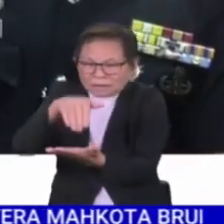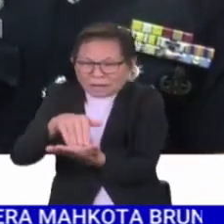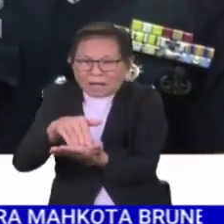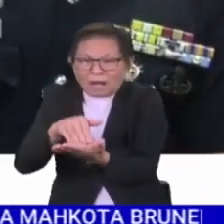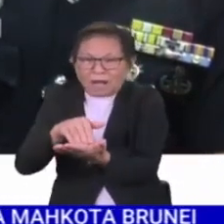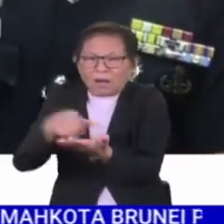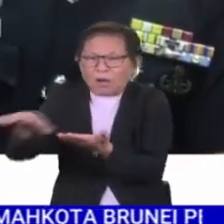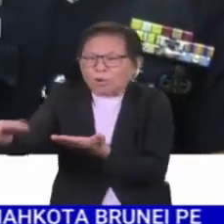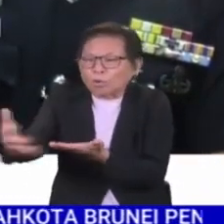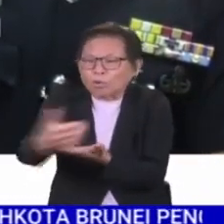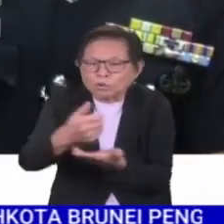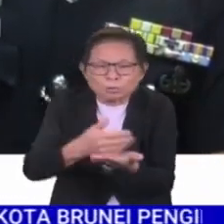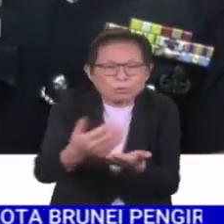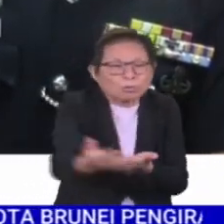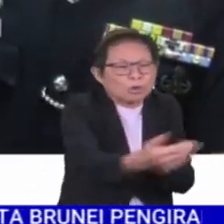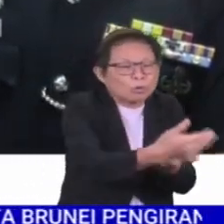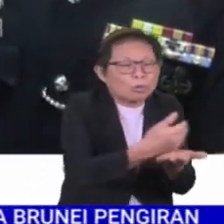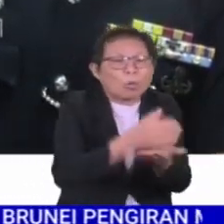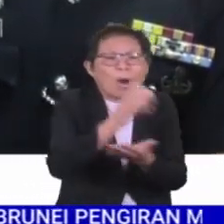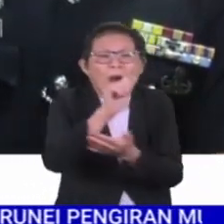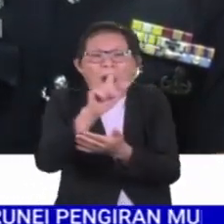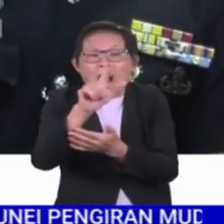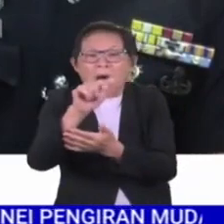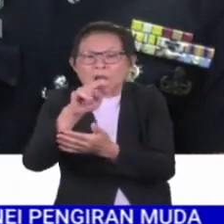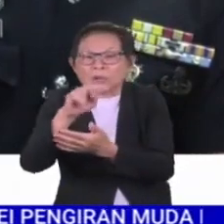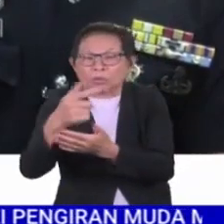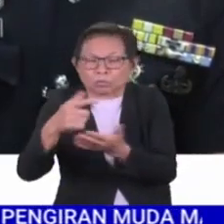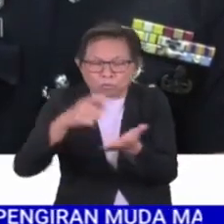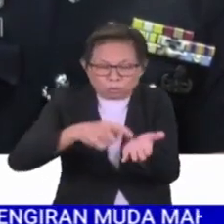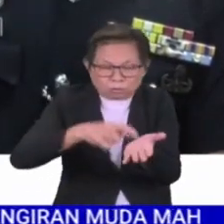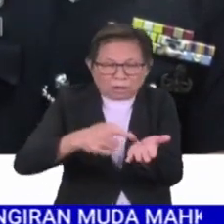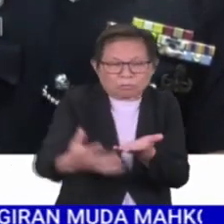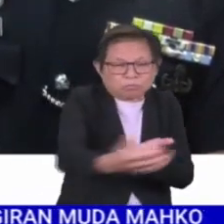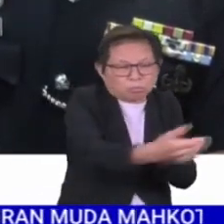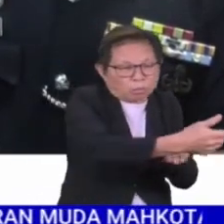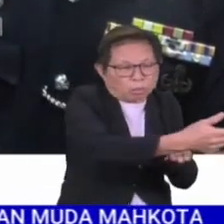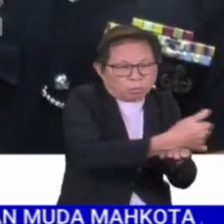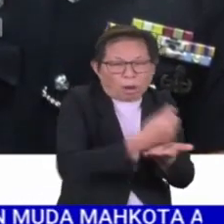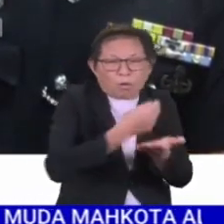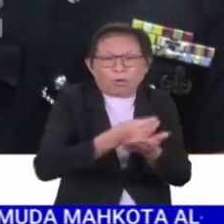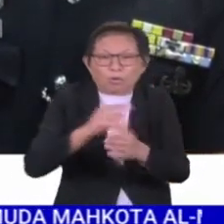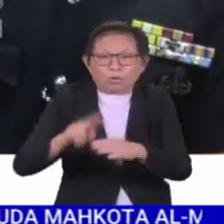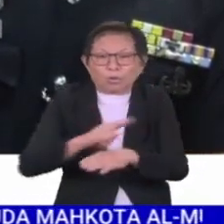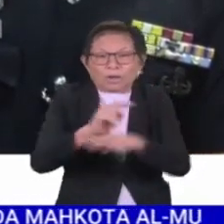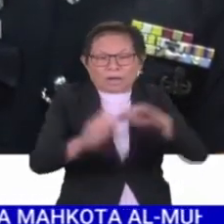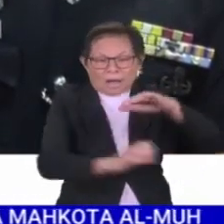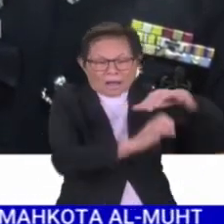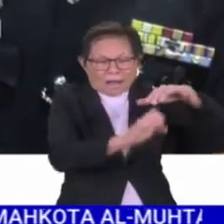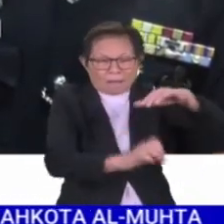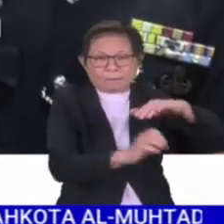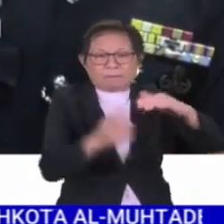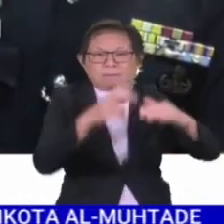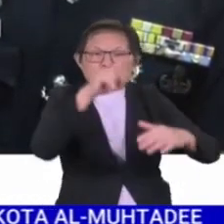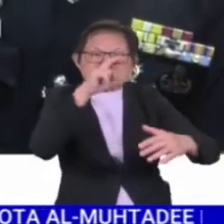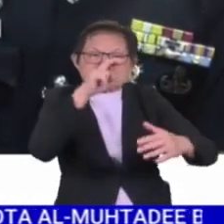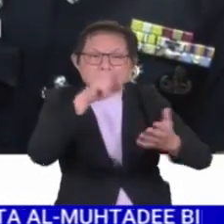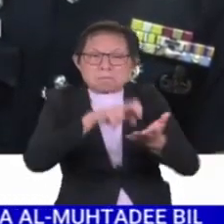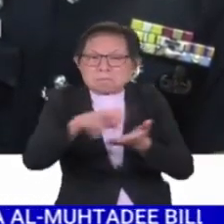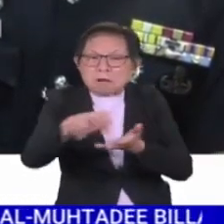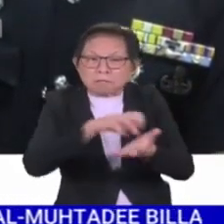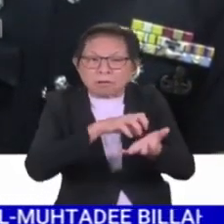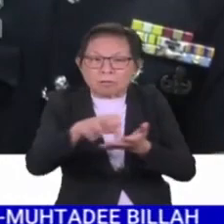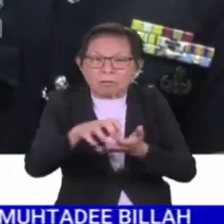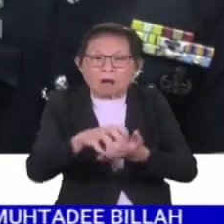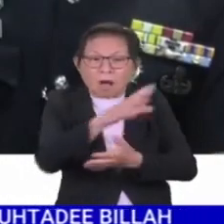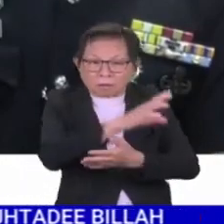mengutip wang along, hutang along, jadi mereka ni jadi orang tengah untuk kutip dengan menggunakan elemen kekerasan dengan ugutan